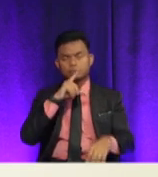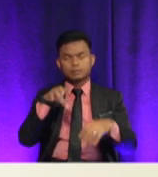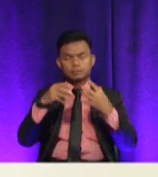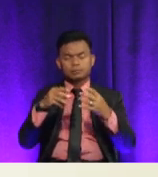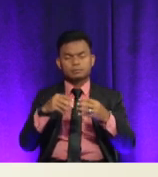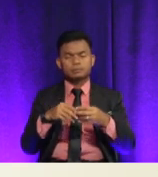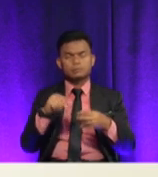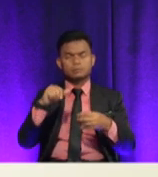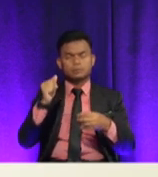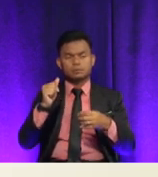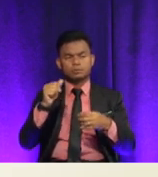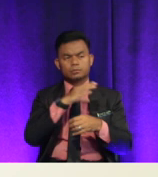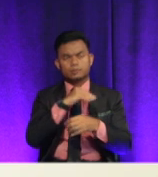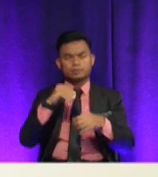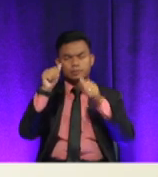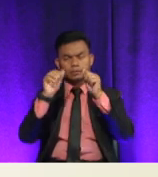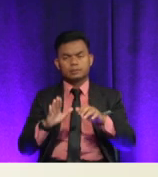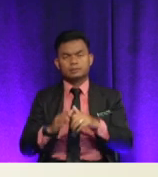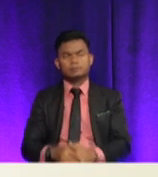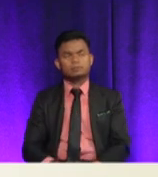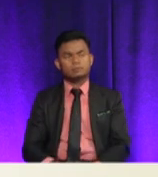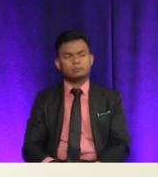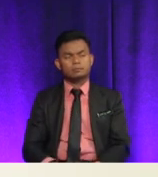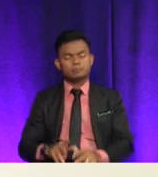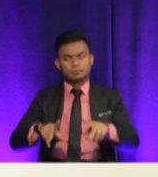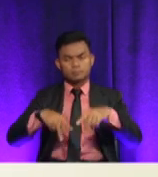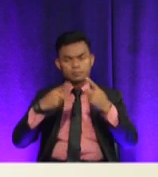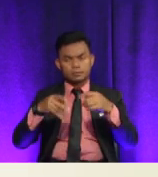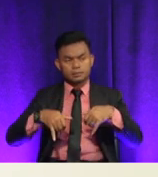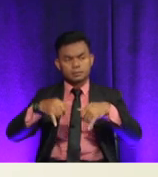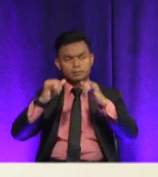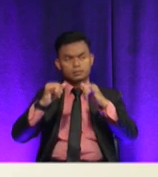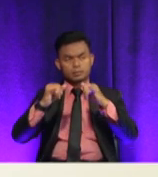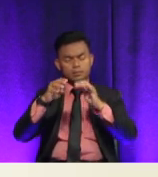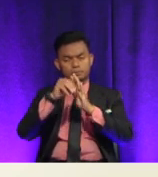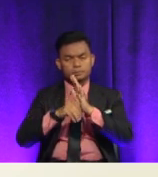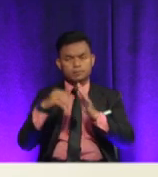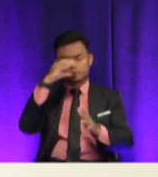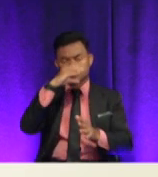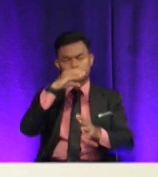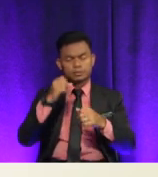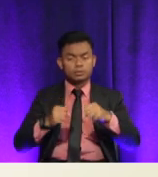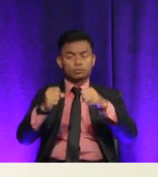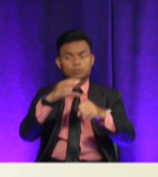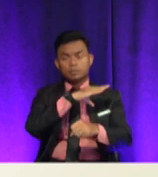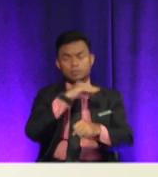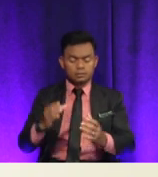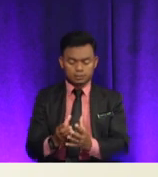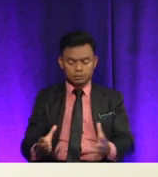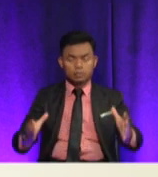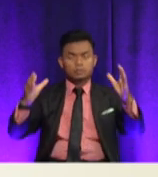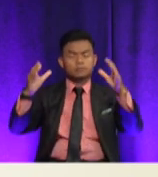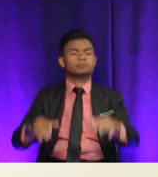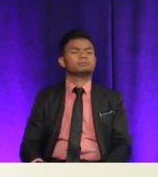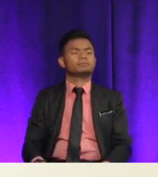sedikit Carilah juga Pergilah berjalan menteri ketiga mencari sungai dan tela soalan